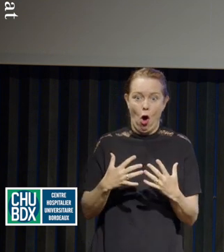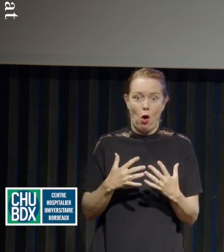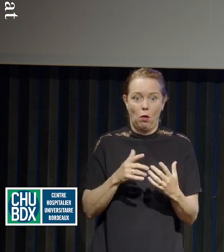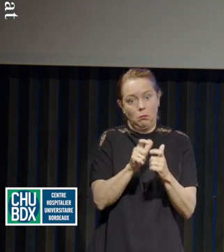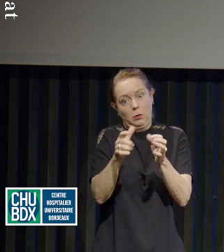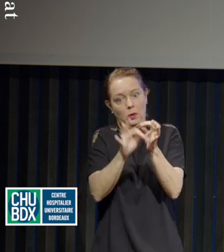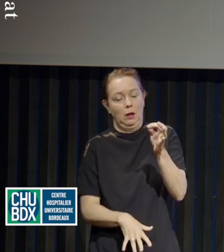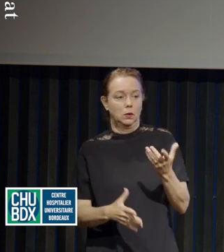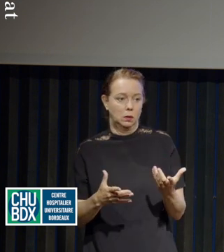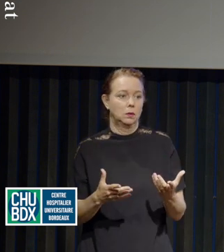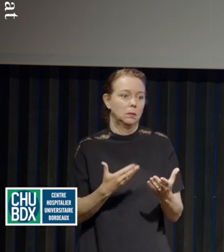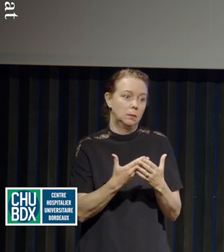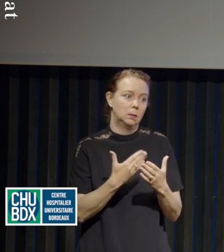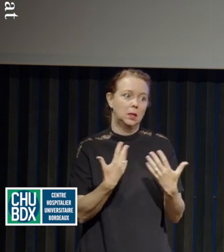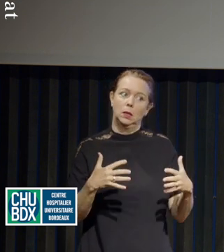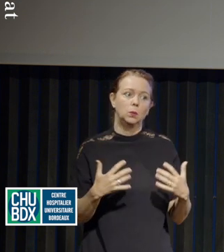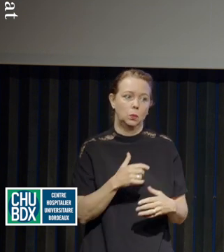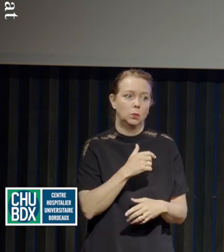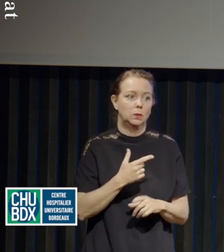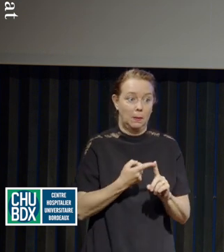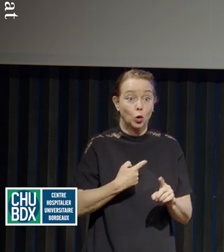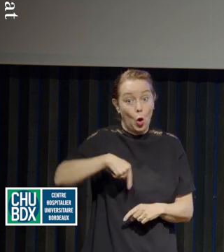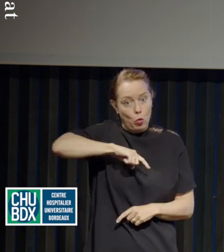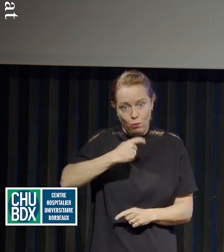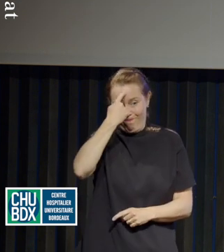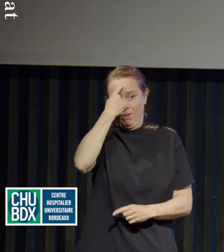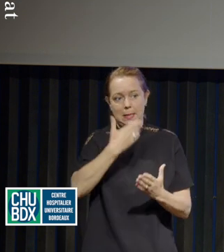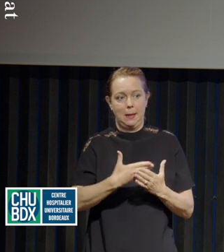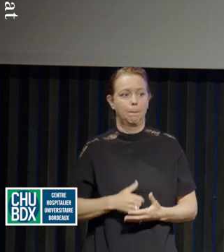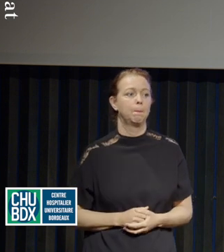aussi extrêmement important à avoir en tête.